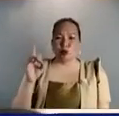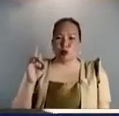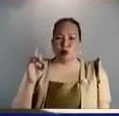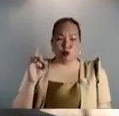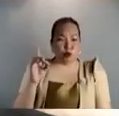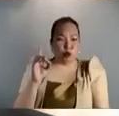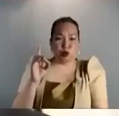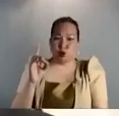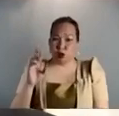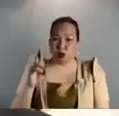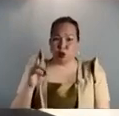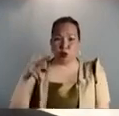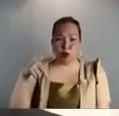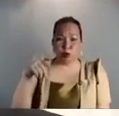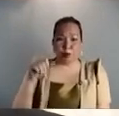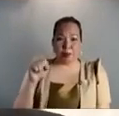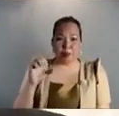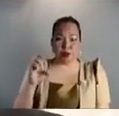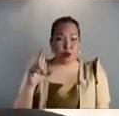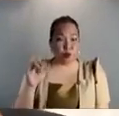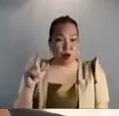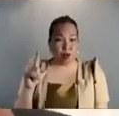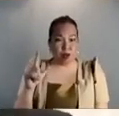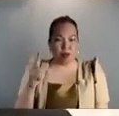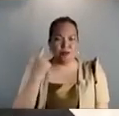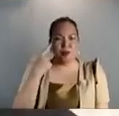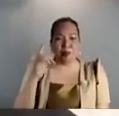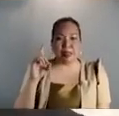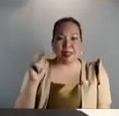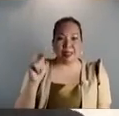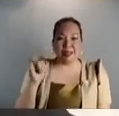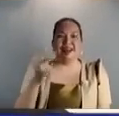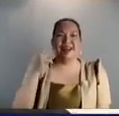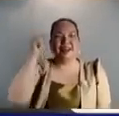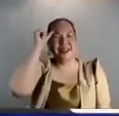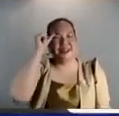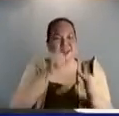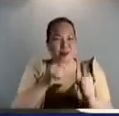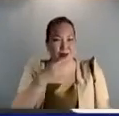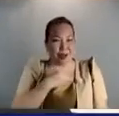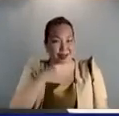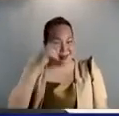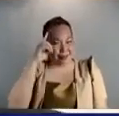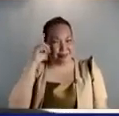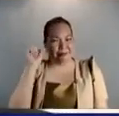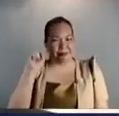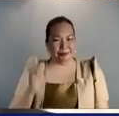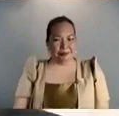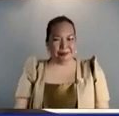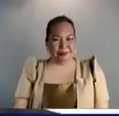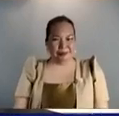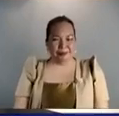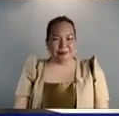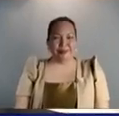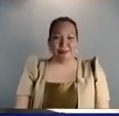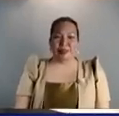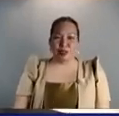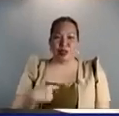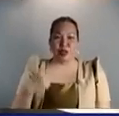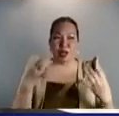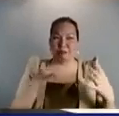ba? DTI? White hair talaga ang palatandaan mo. Kasi alam mo naman eh, di ba? Kaya marami na rin tayong puting